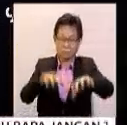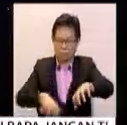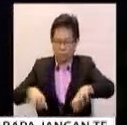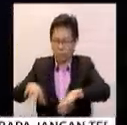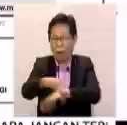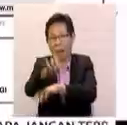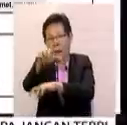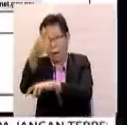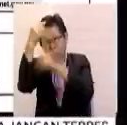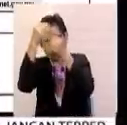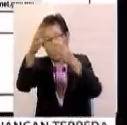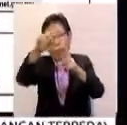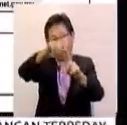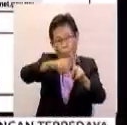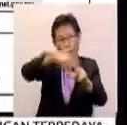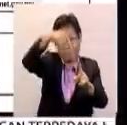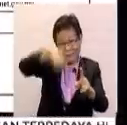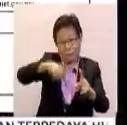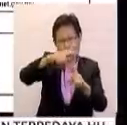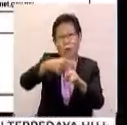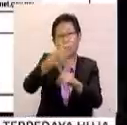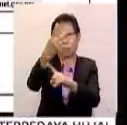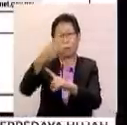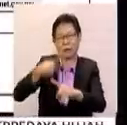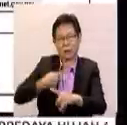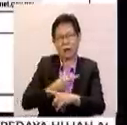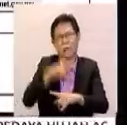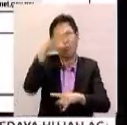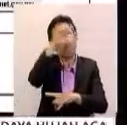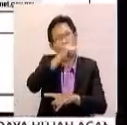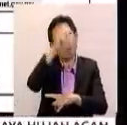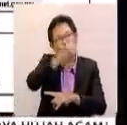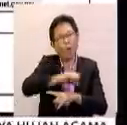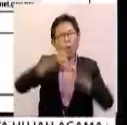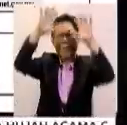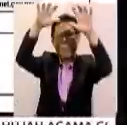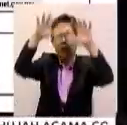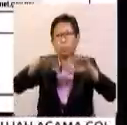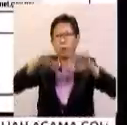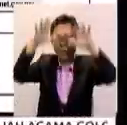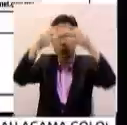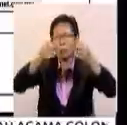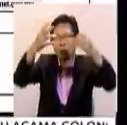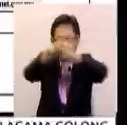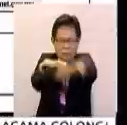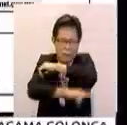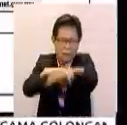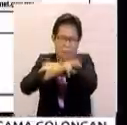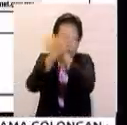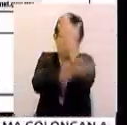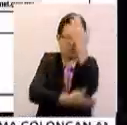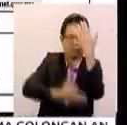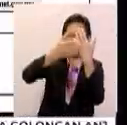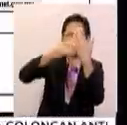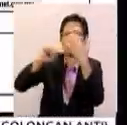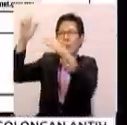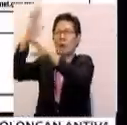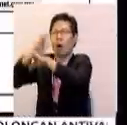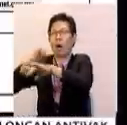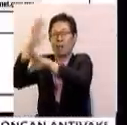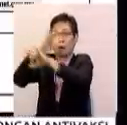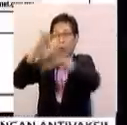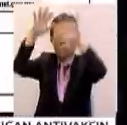pula untuk makluman Anda pada bulan ini sebenarnya kami menjangkakan curahan hujan bagi kebanyakan negeri di seluruh Malaysia